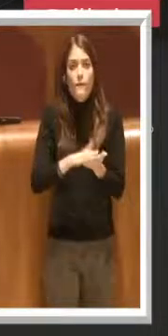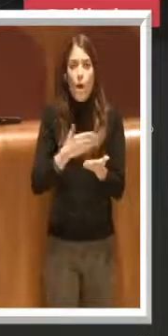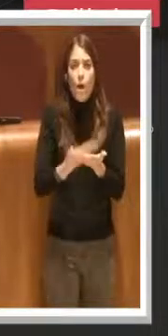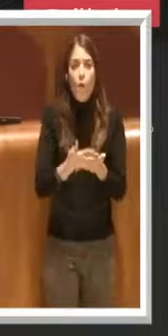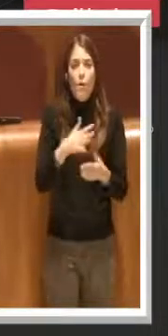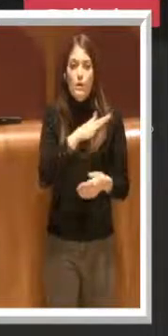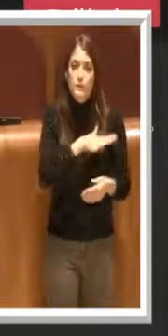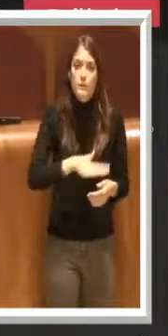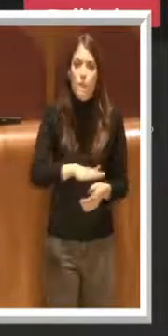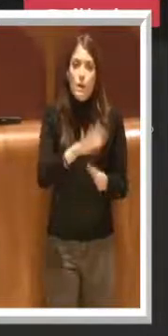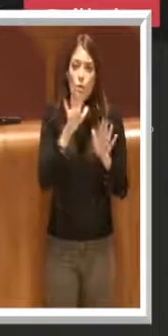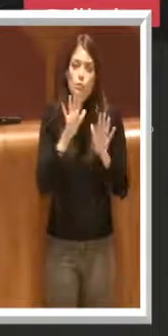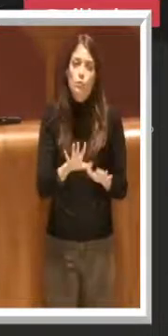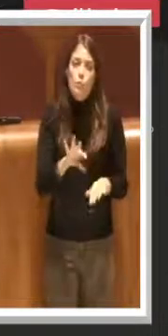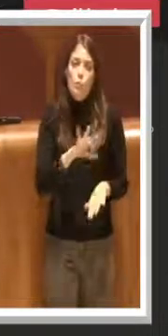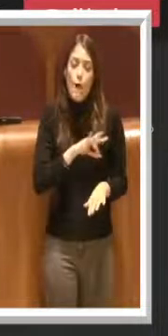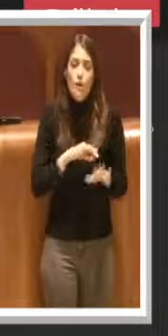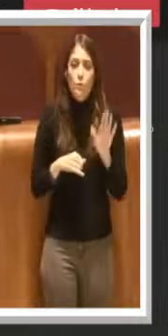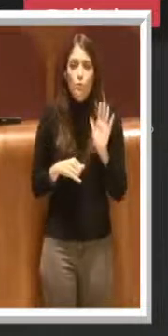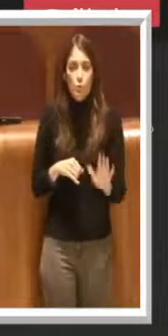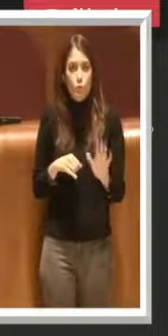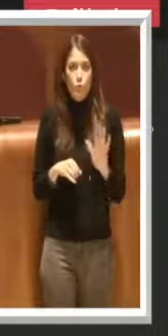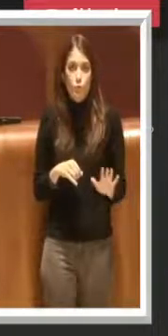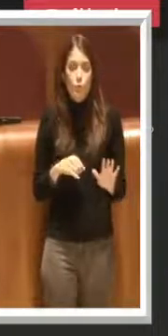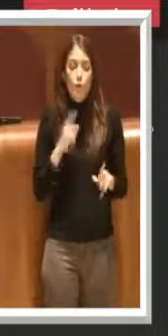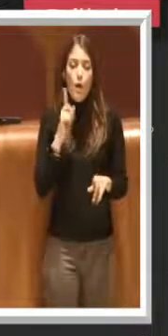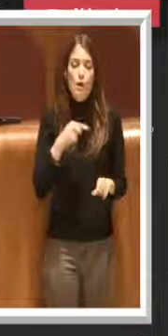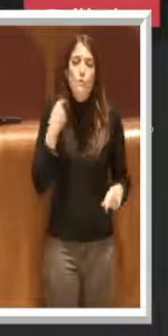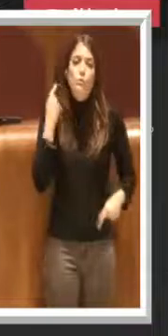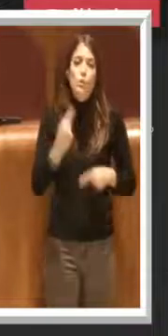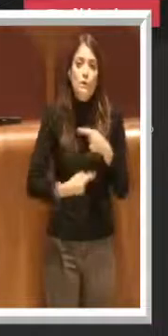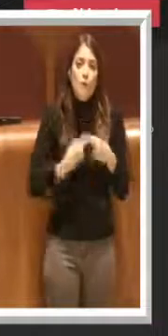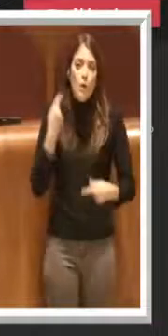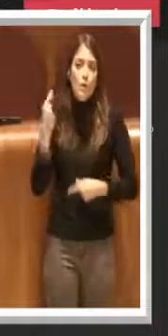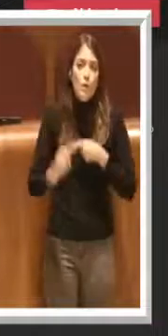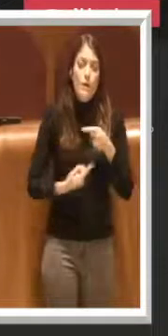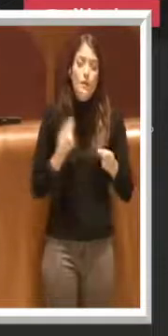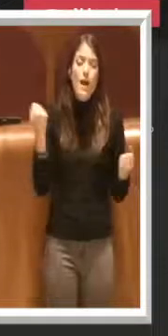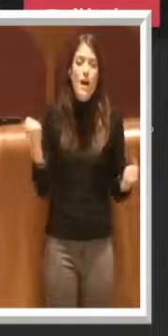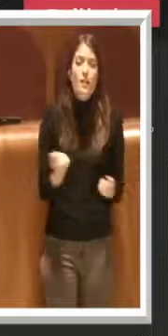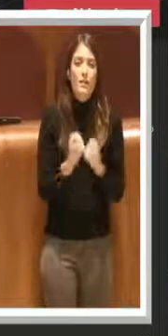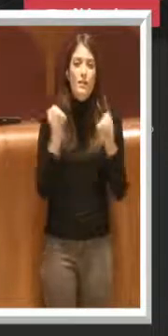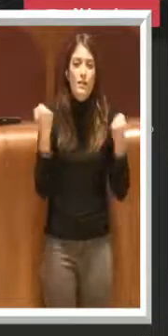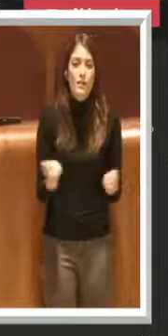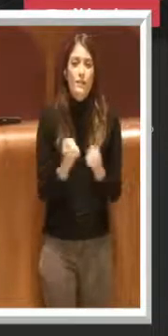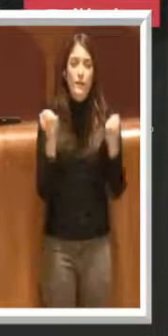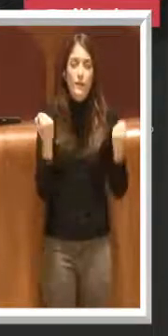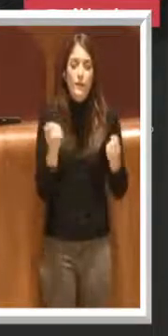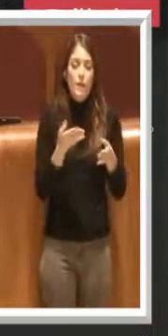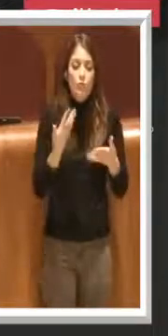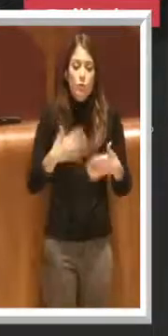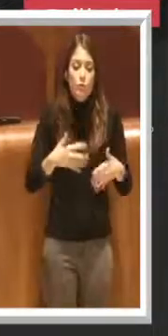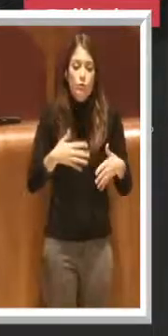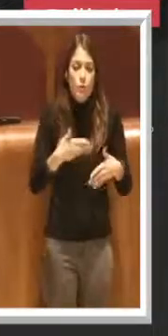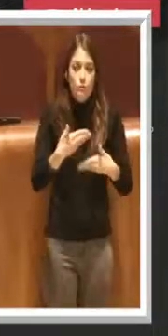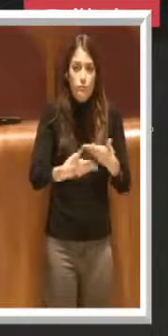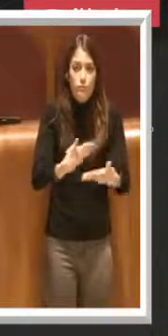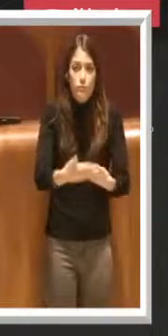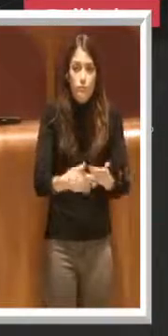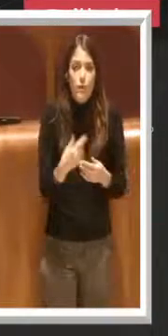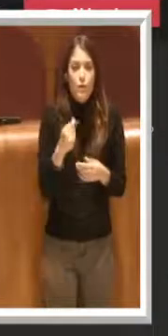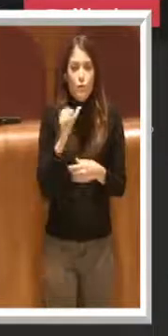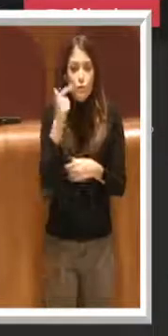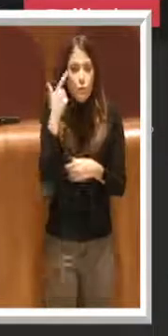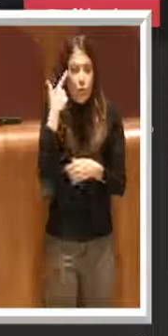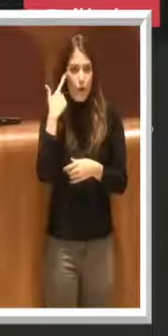gli venga dato lo spazio che merita anche nel proseguimento delle attività in corso. Io so che avevo